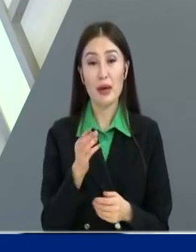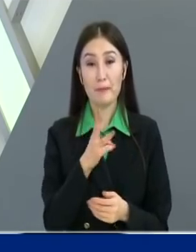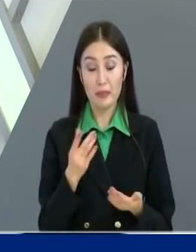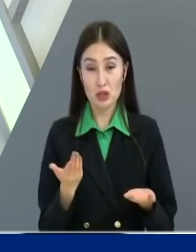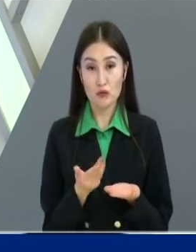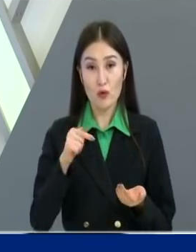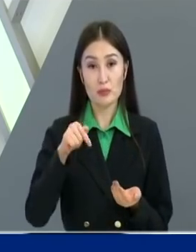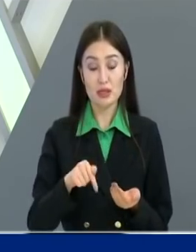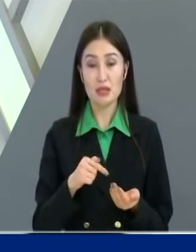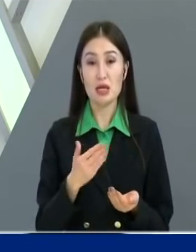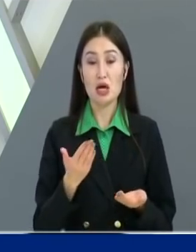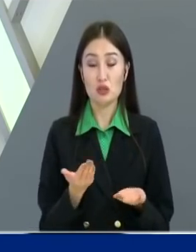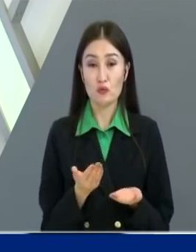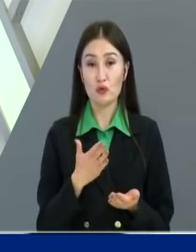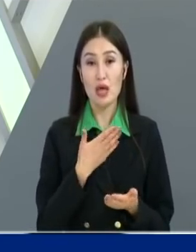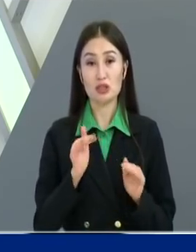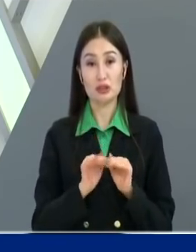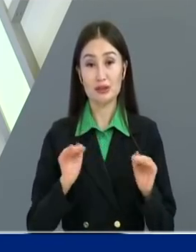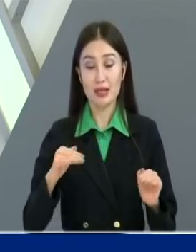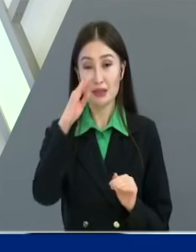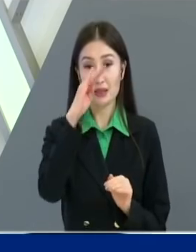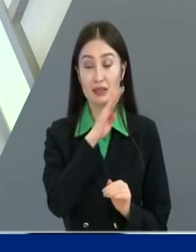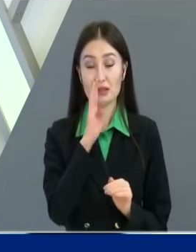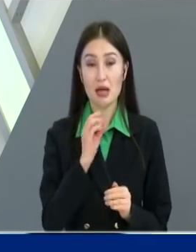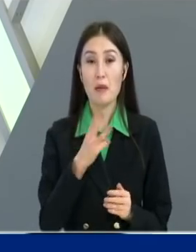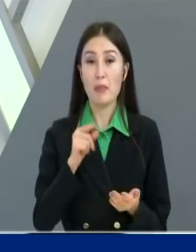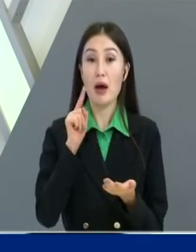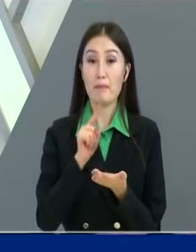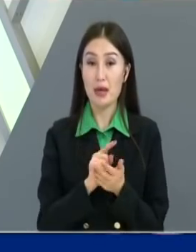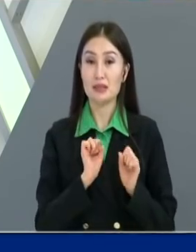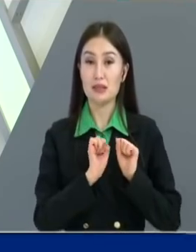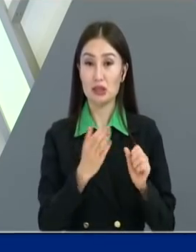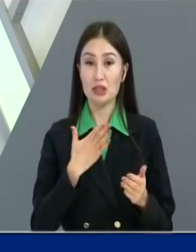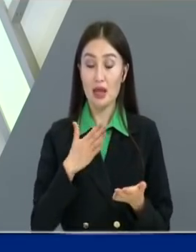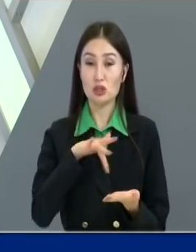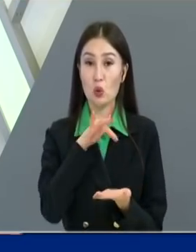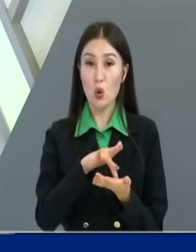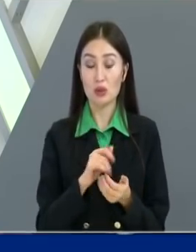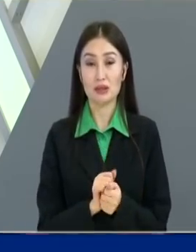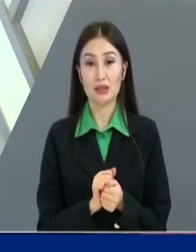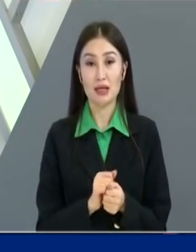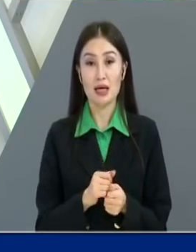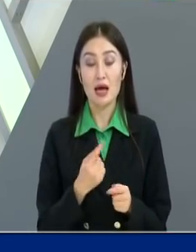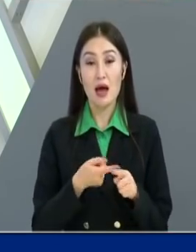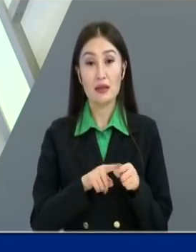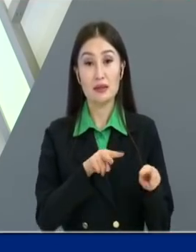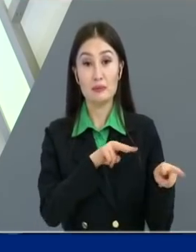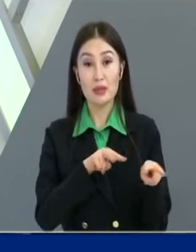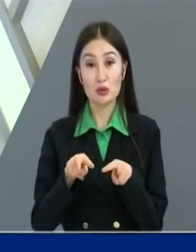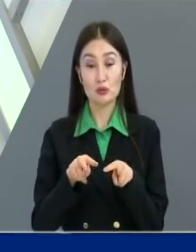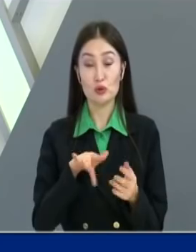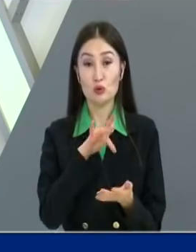живут наши дети, родители. Мы просто обязаны защитить наш город от мародерства. Добровольцы без устали патрулируют город вот